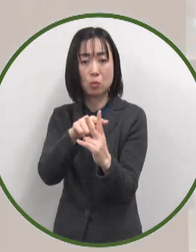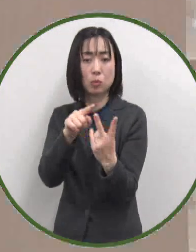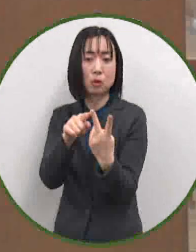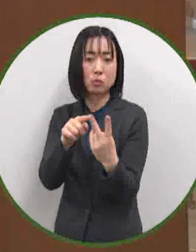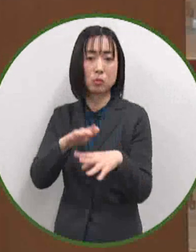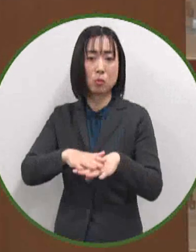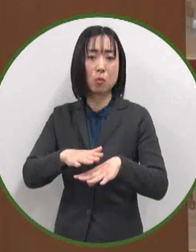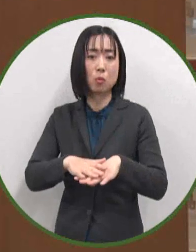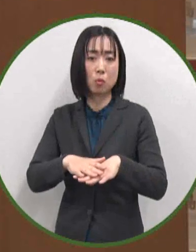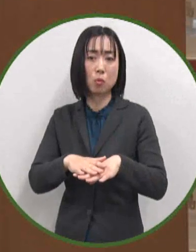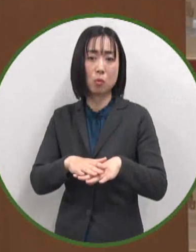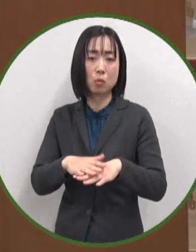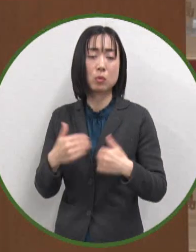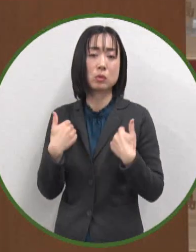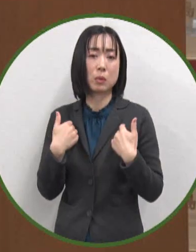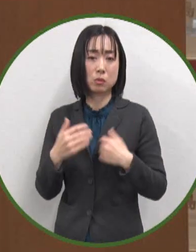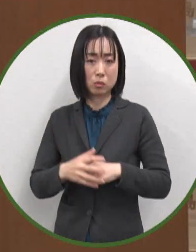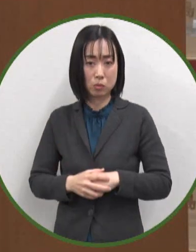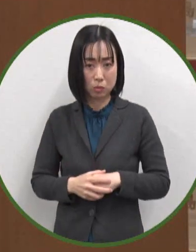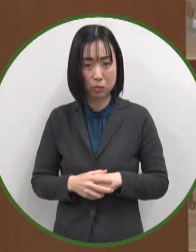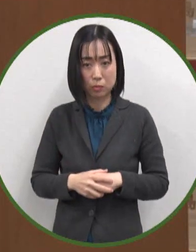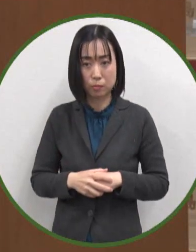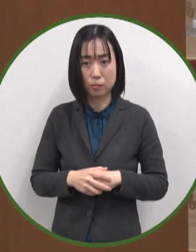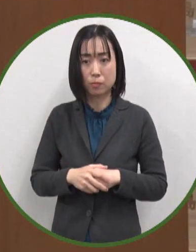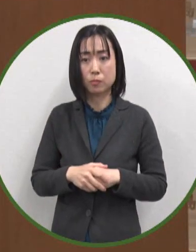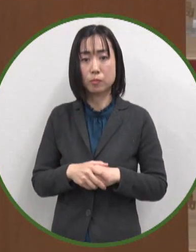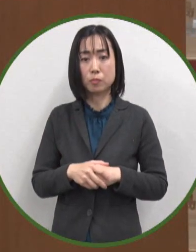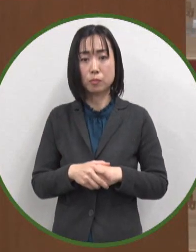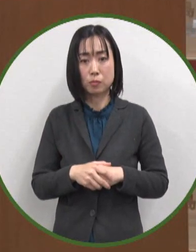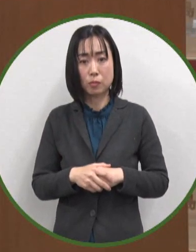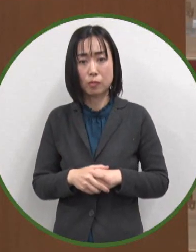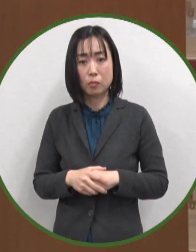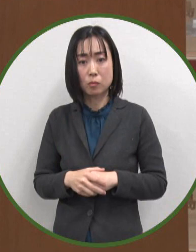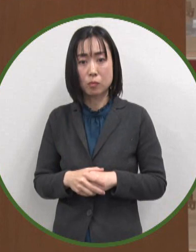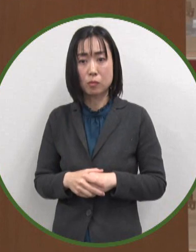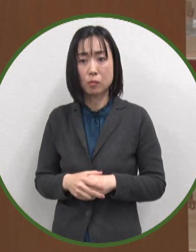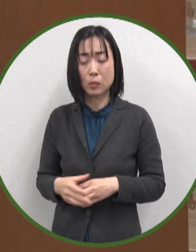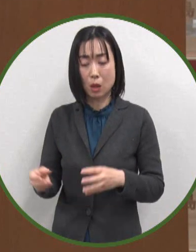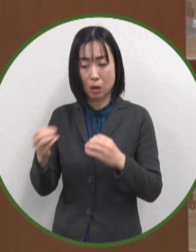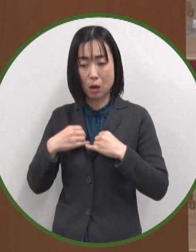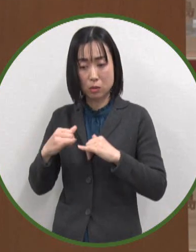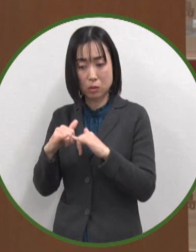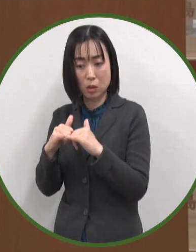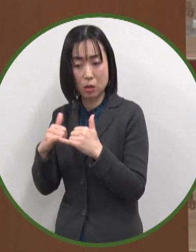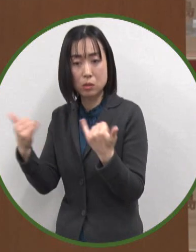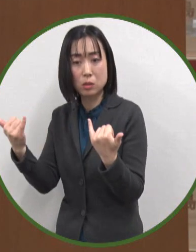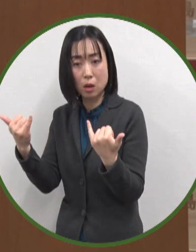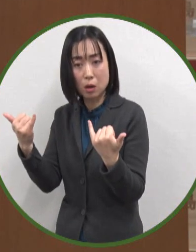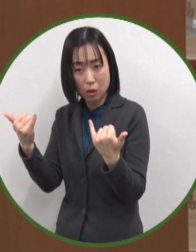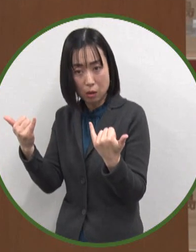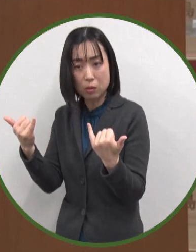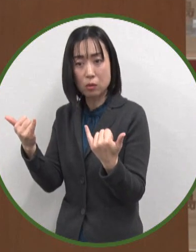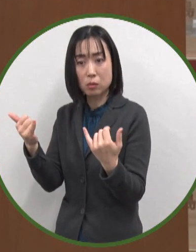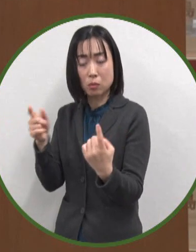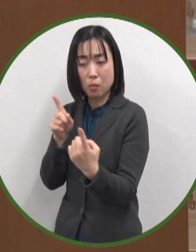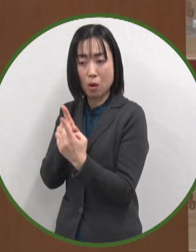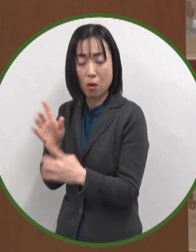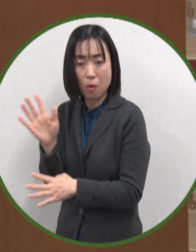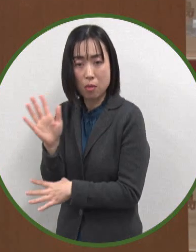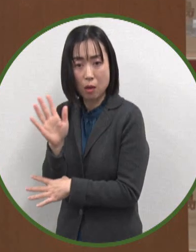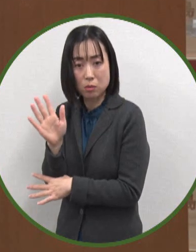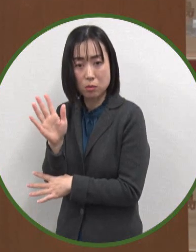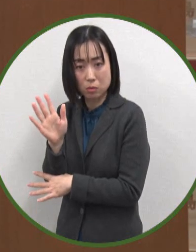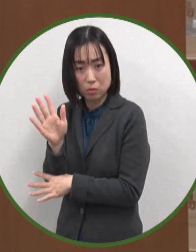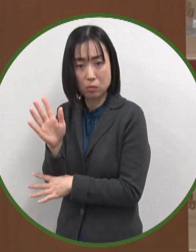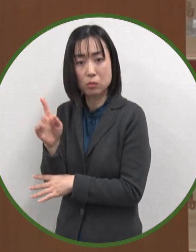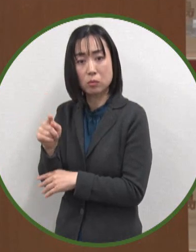ません。で、個別に感染の連鎖を遮断できるですね、いわゆる積極